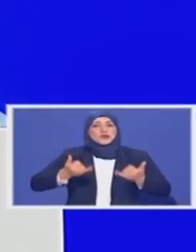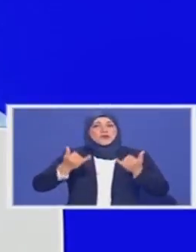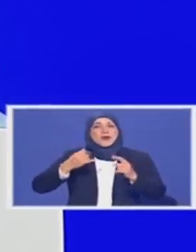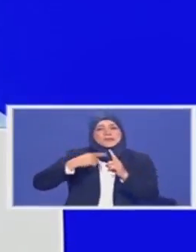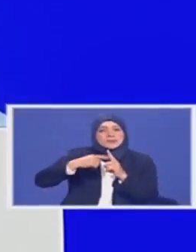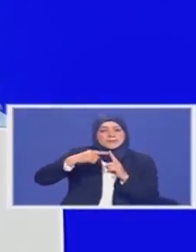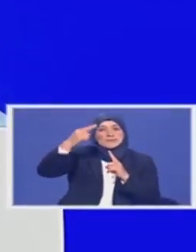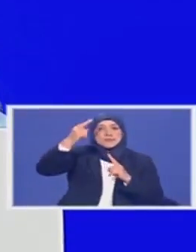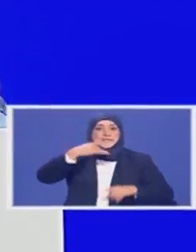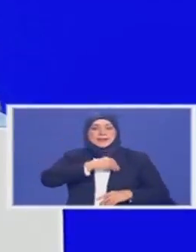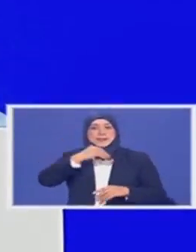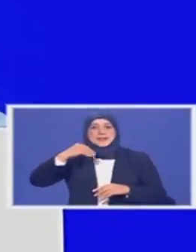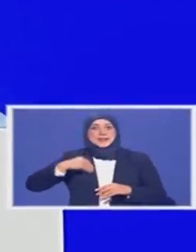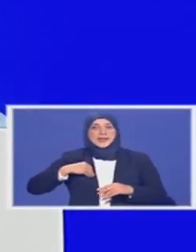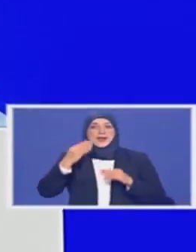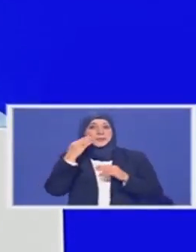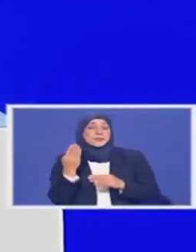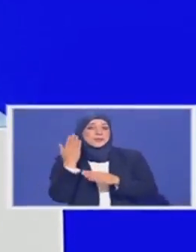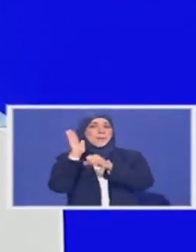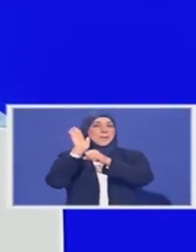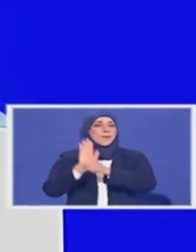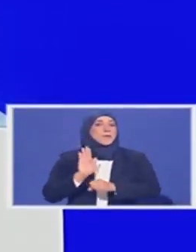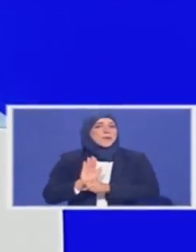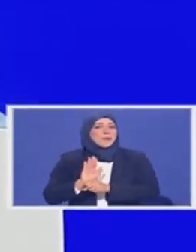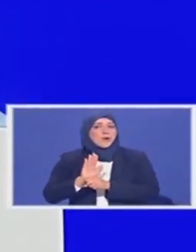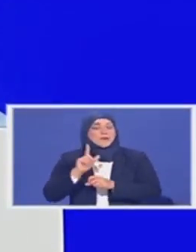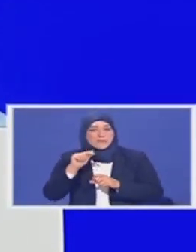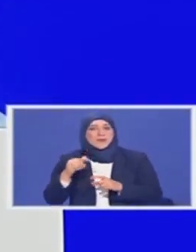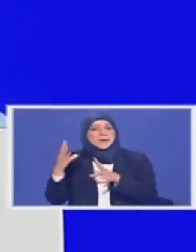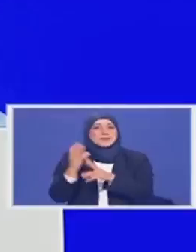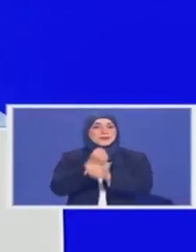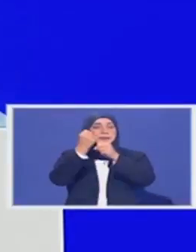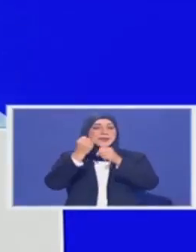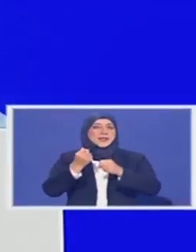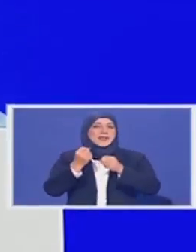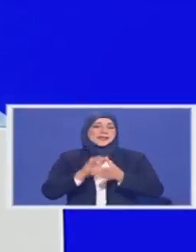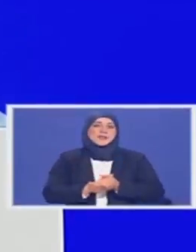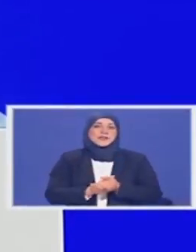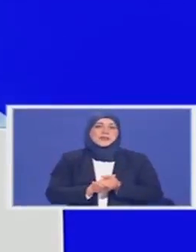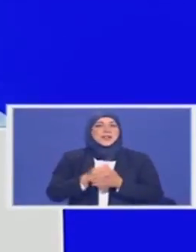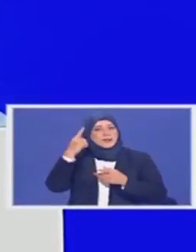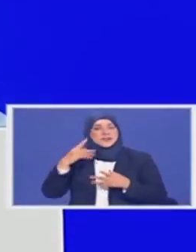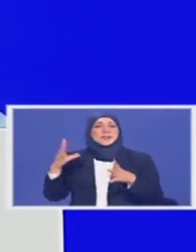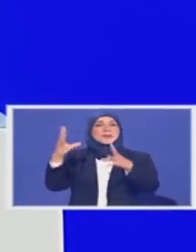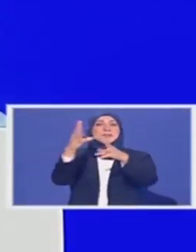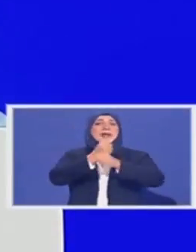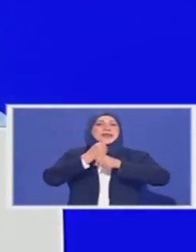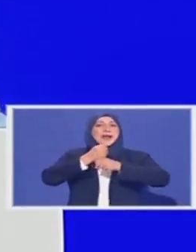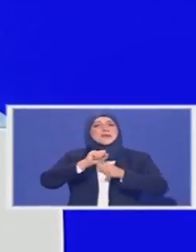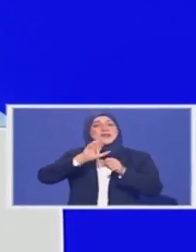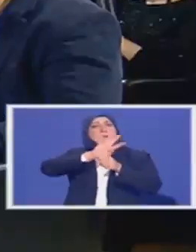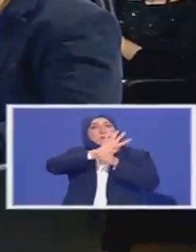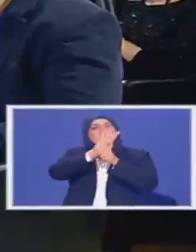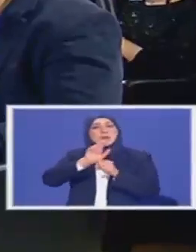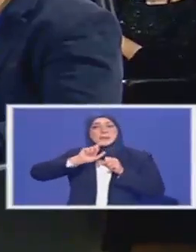الصحية تثبت اللي هناك نجاعة في تحكم في انتشار